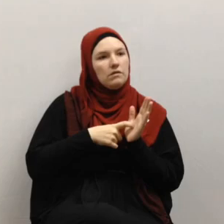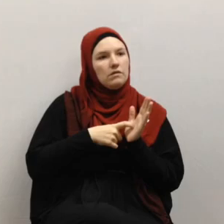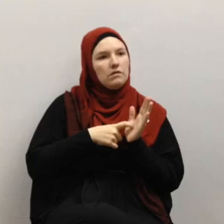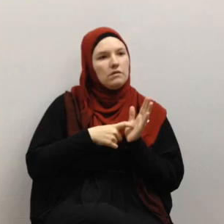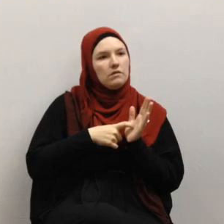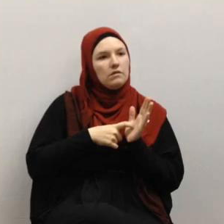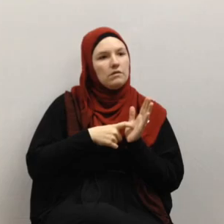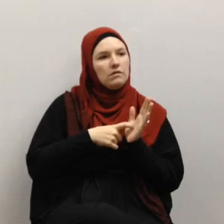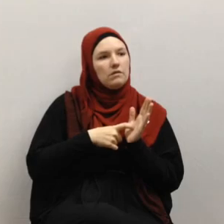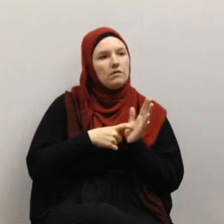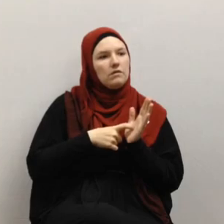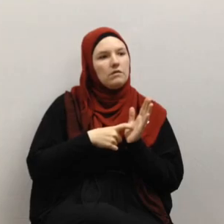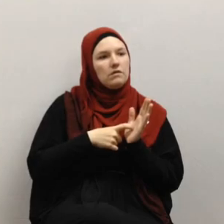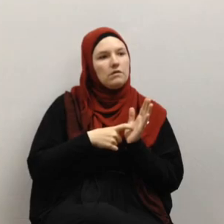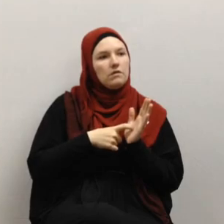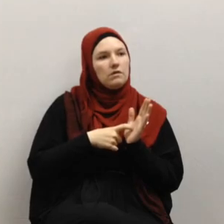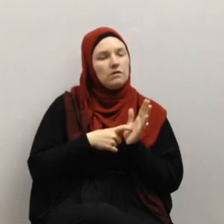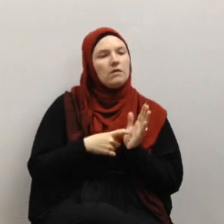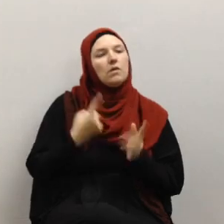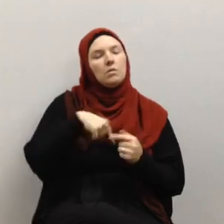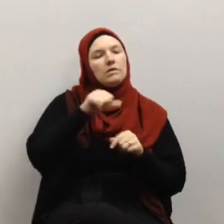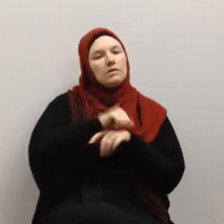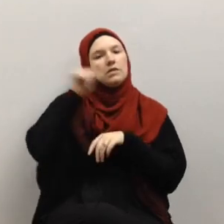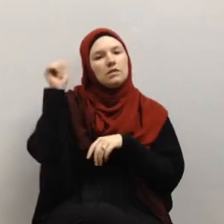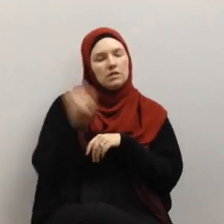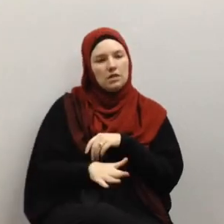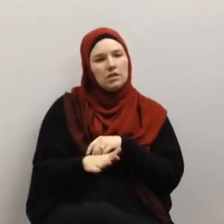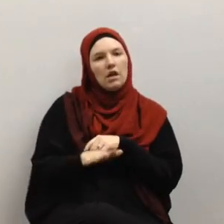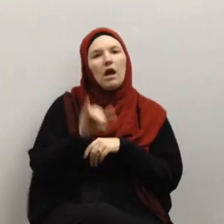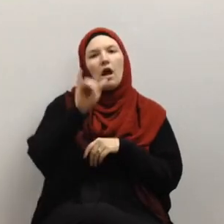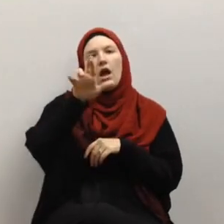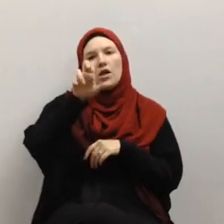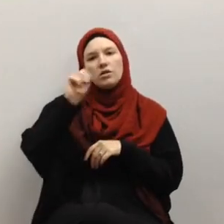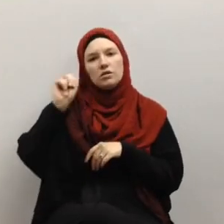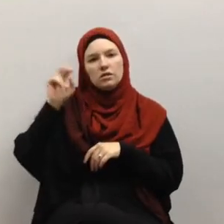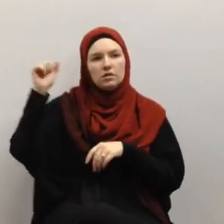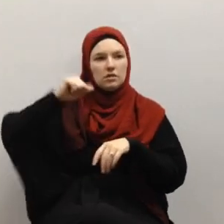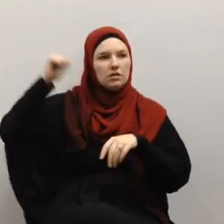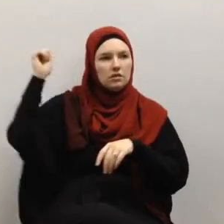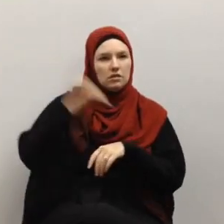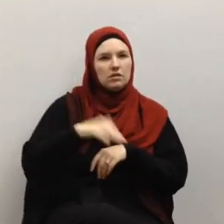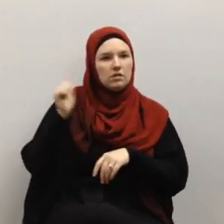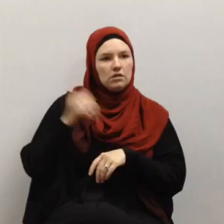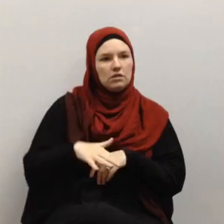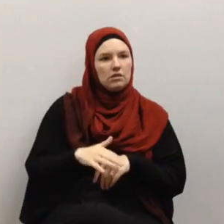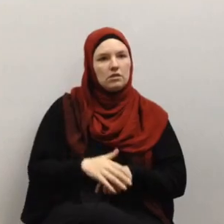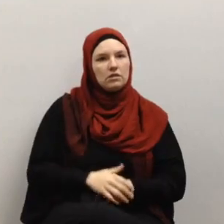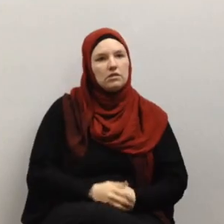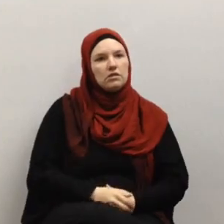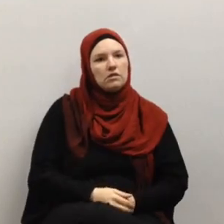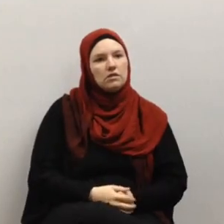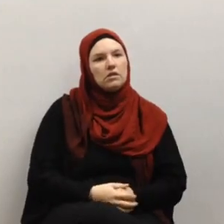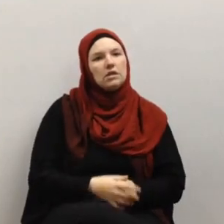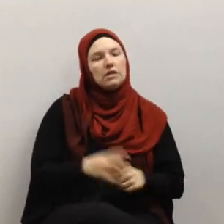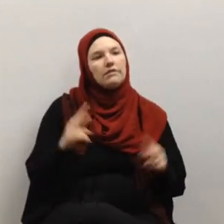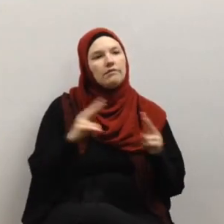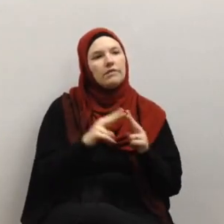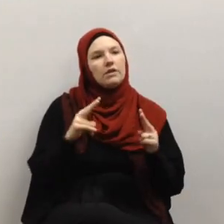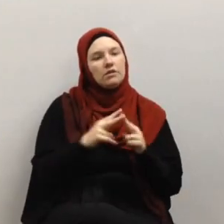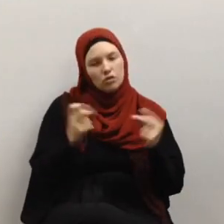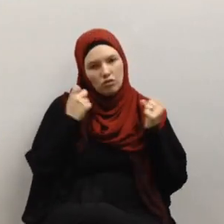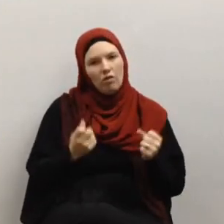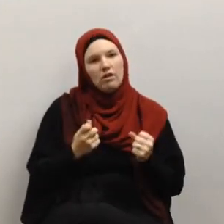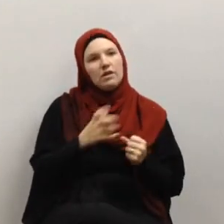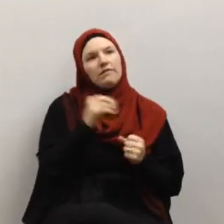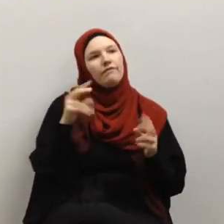وَأَنزَلْنَا الْحَدِيدِ And we've sent down iron. فيه بأس شديد It is very solid